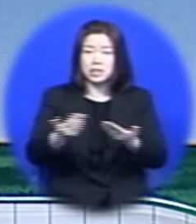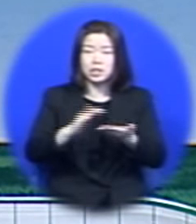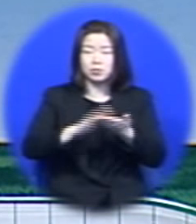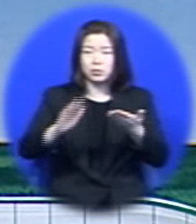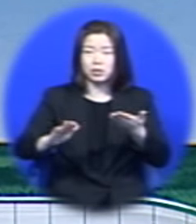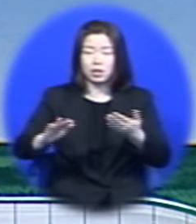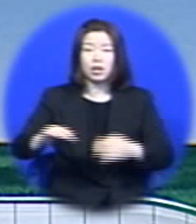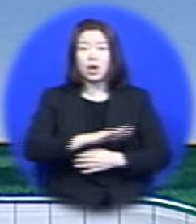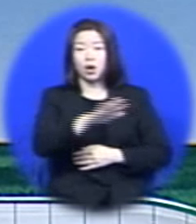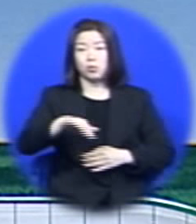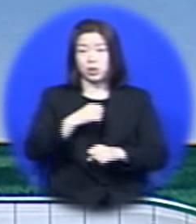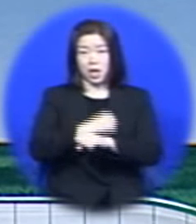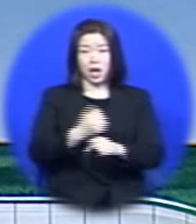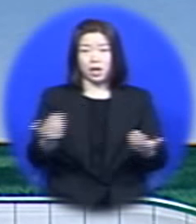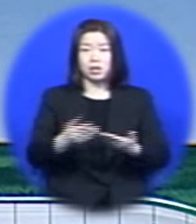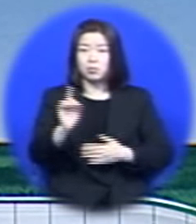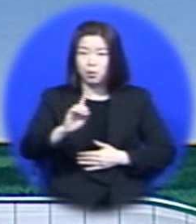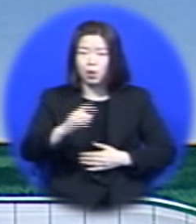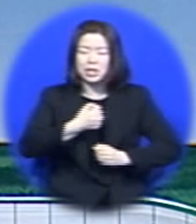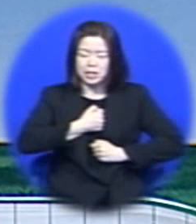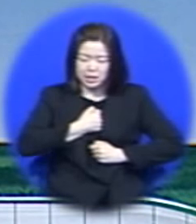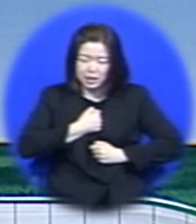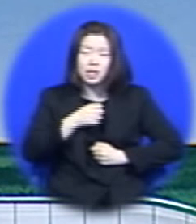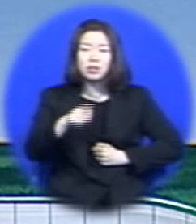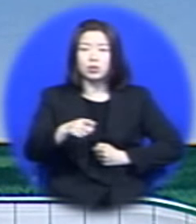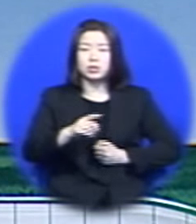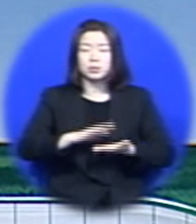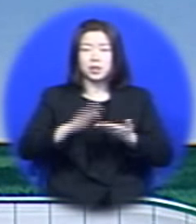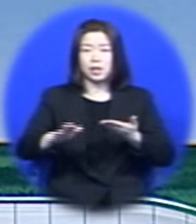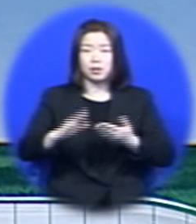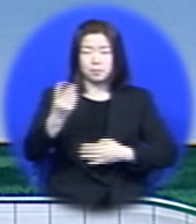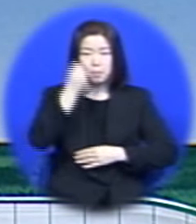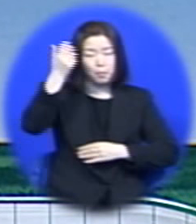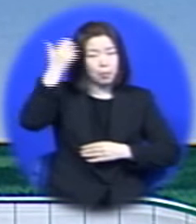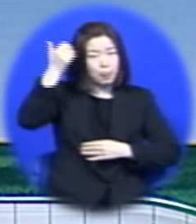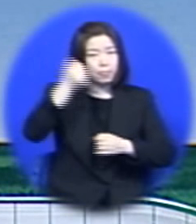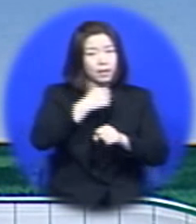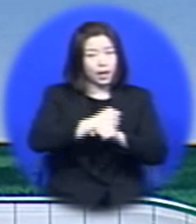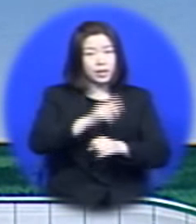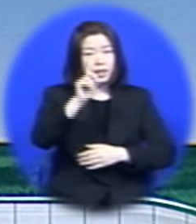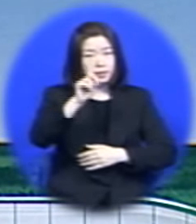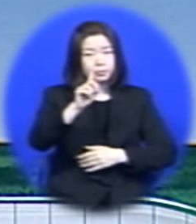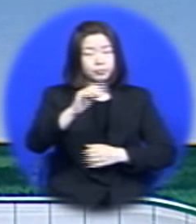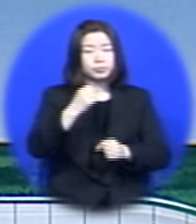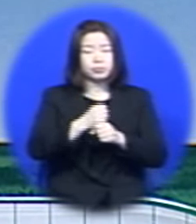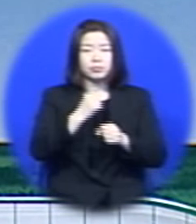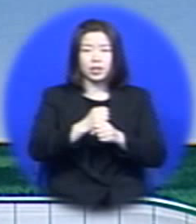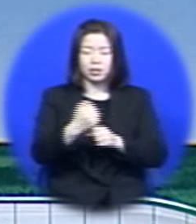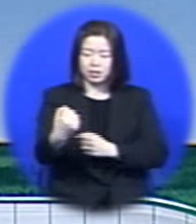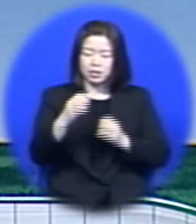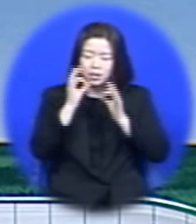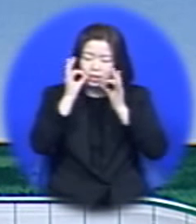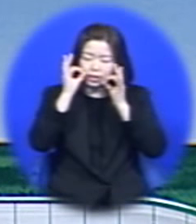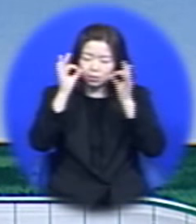할 일이 있어요. 지키는 거예요. 성령이 하나 되게 하신 것을 힘써 지키라.